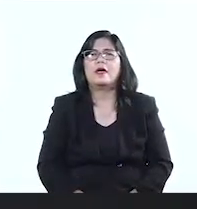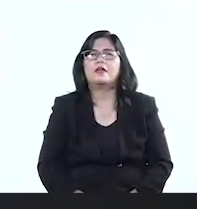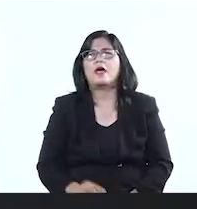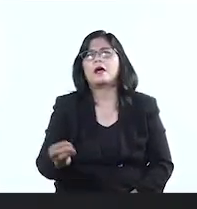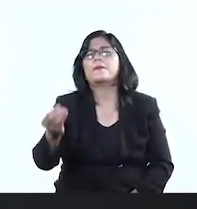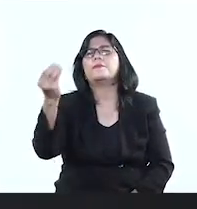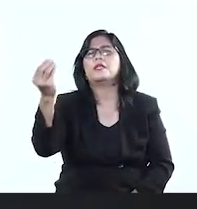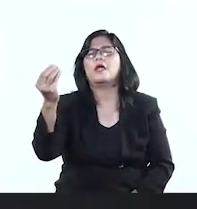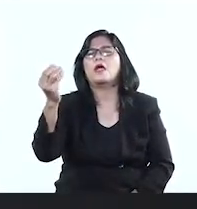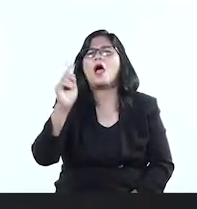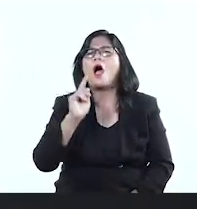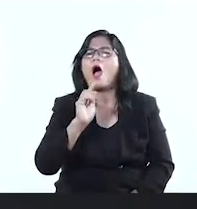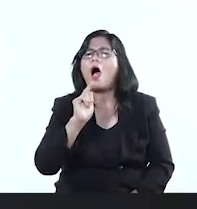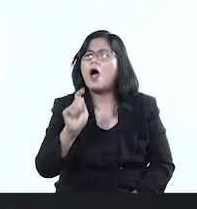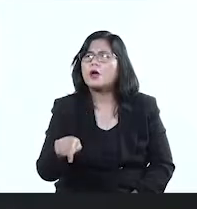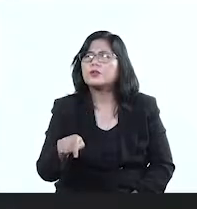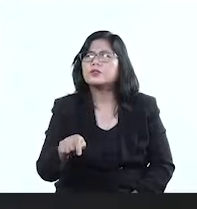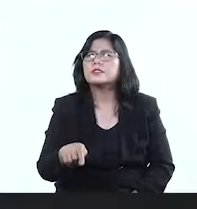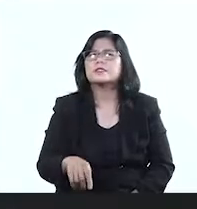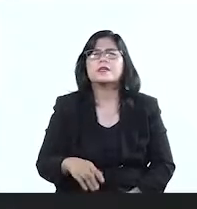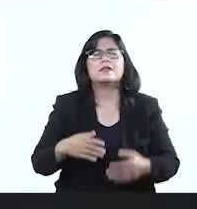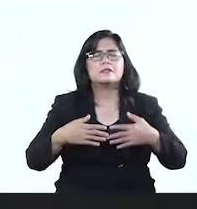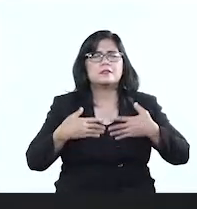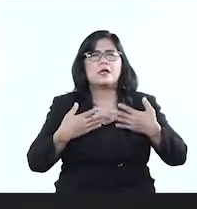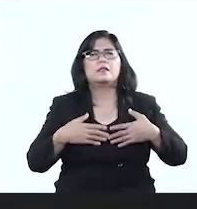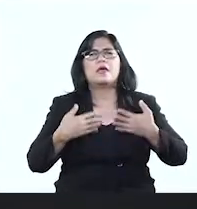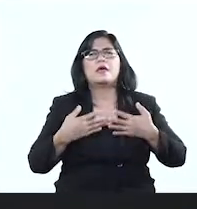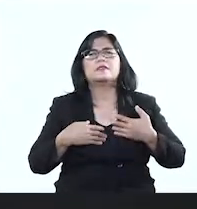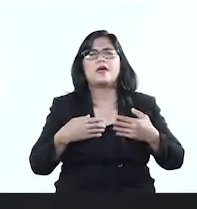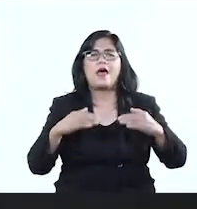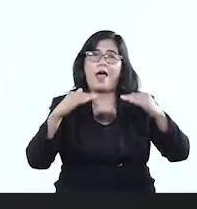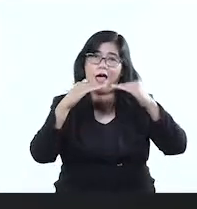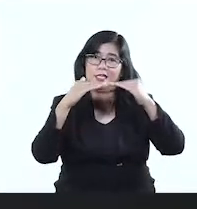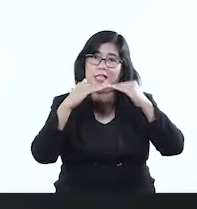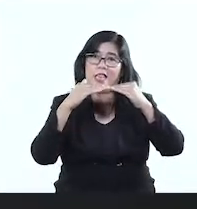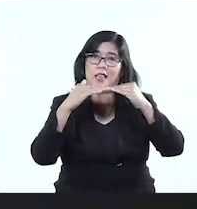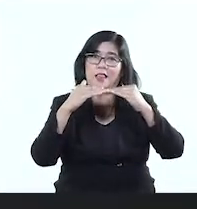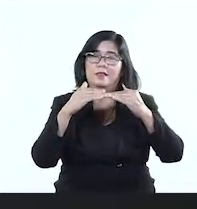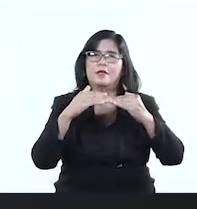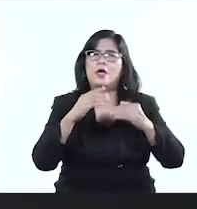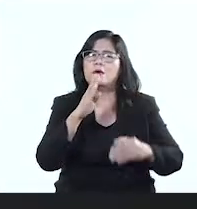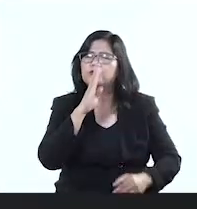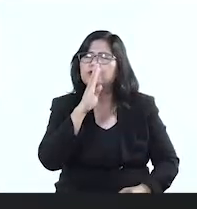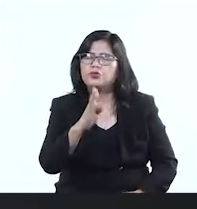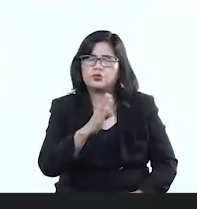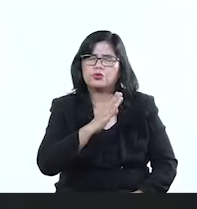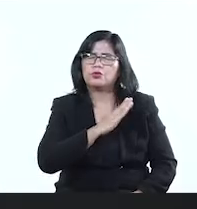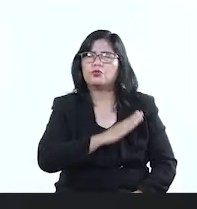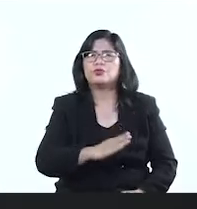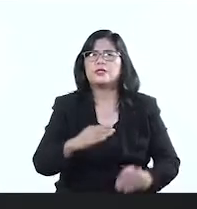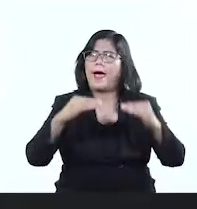kepemimpinannya harus senantiasa adil Hai jujur tulus dan